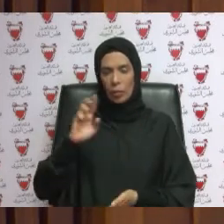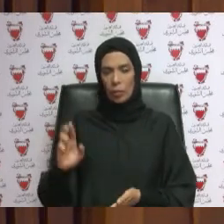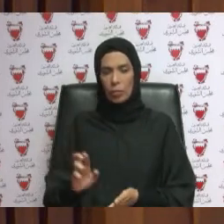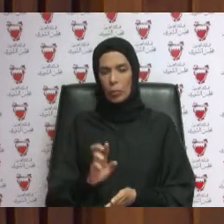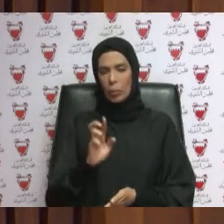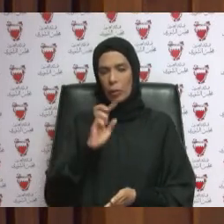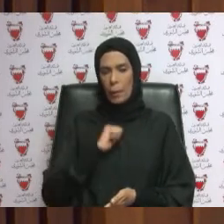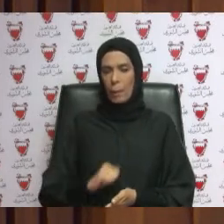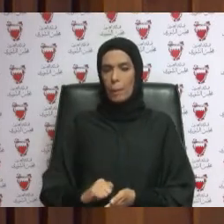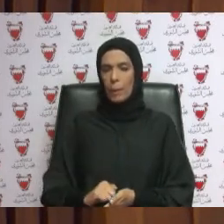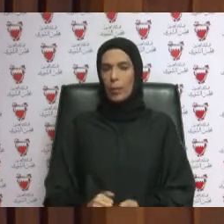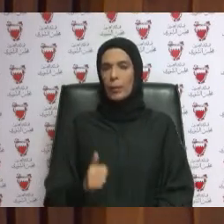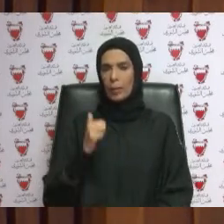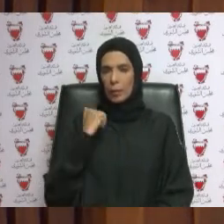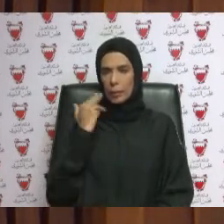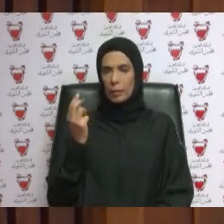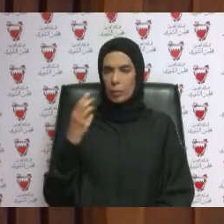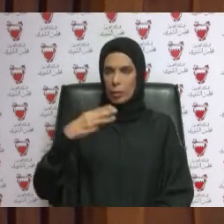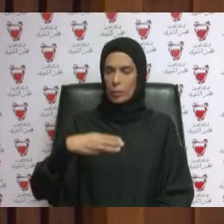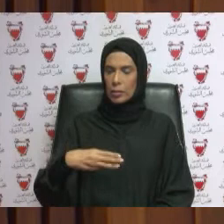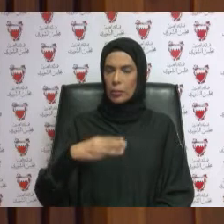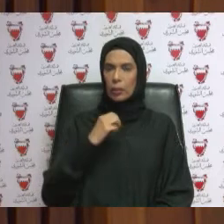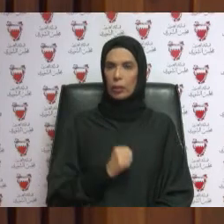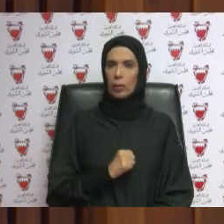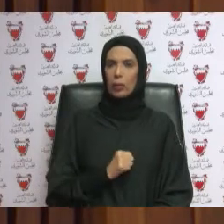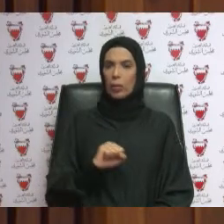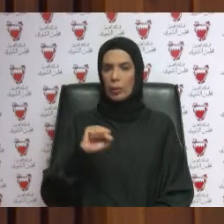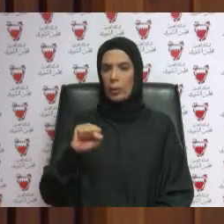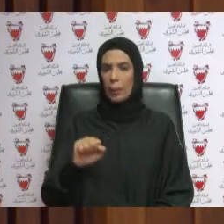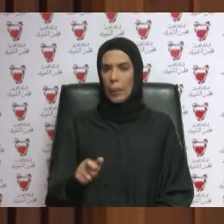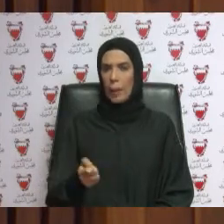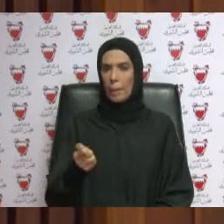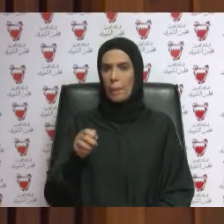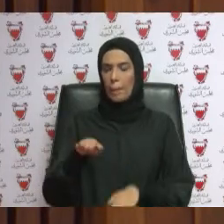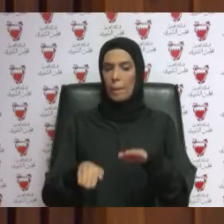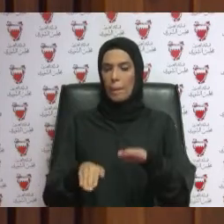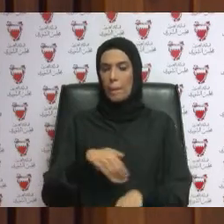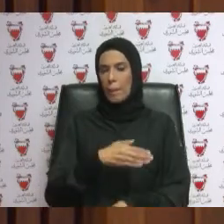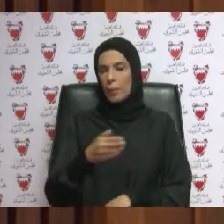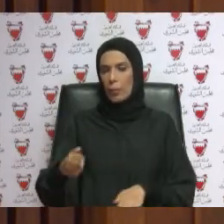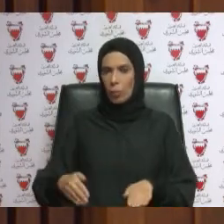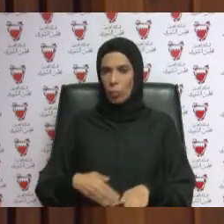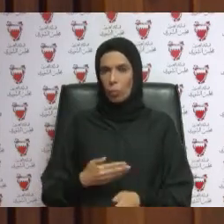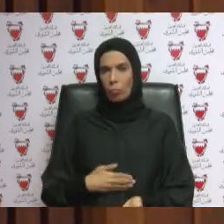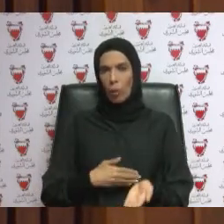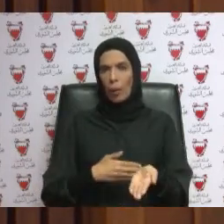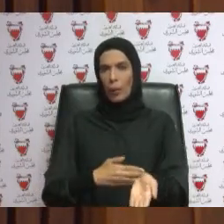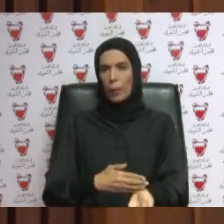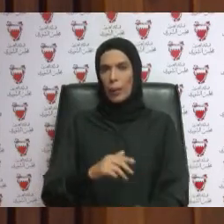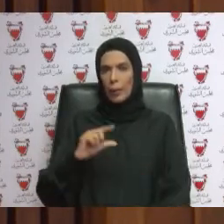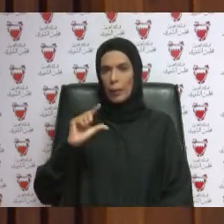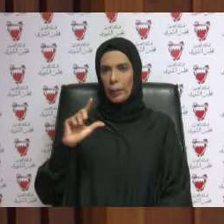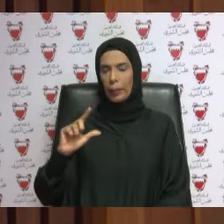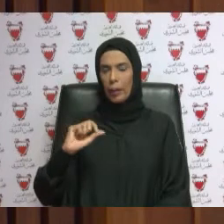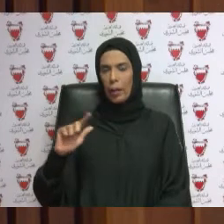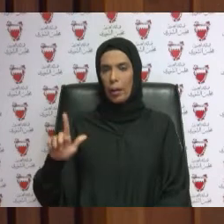المرسوم بقانون رقم 39 لسنة 2002 بشأن الميزانية العامة والمقدم من سعادة العضو دلال جاسم الزايد،